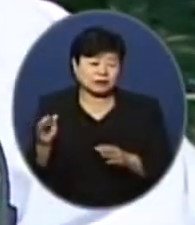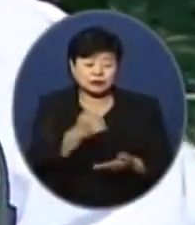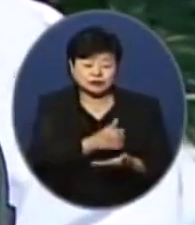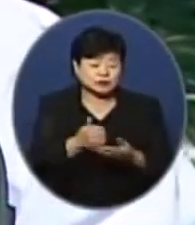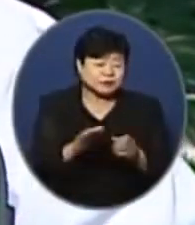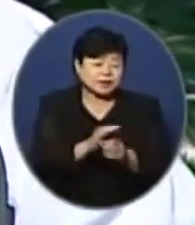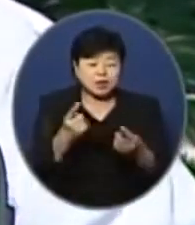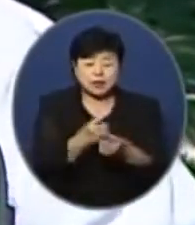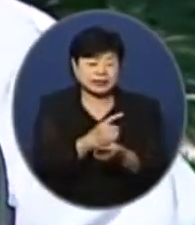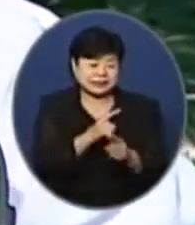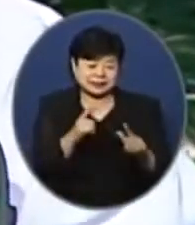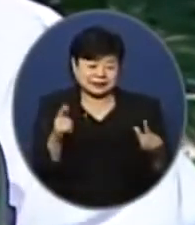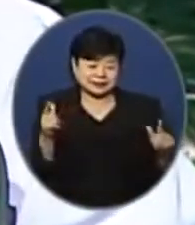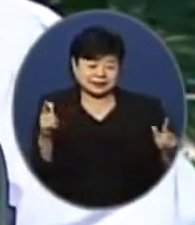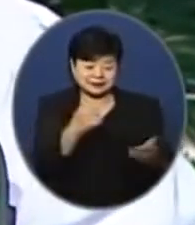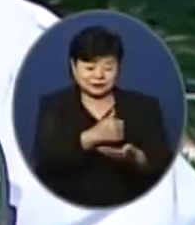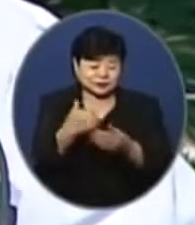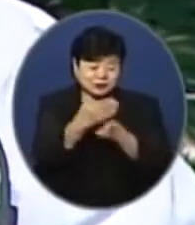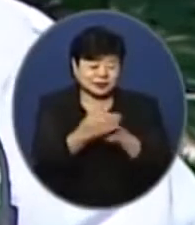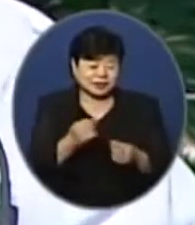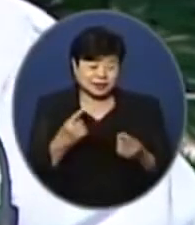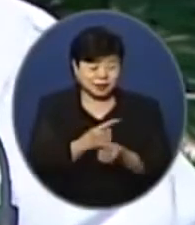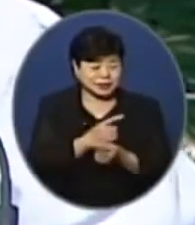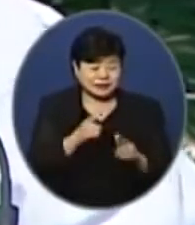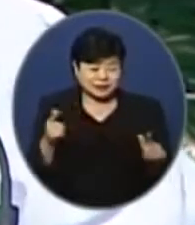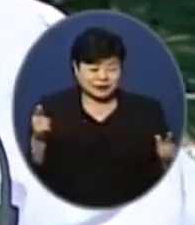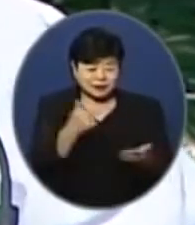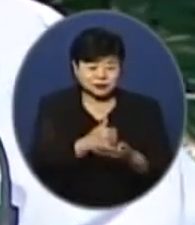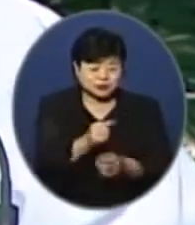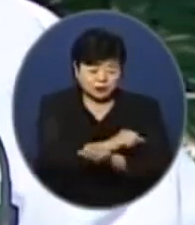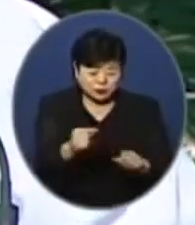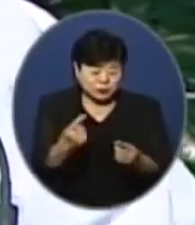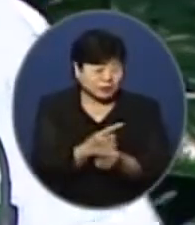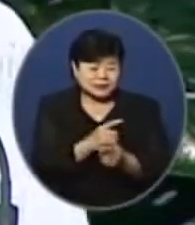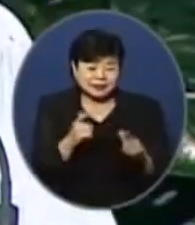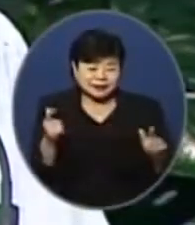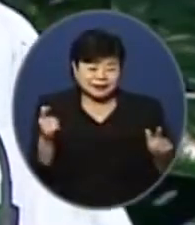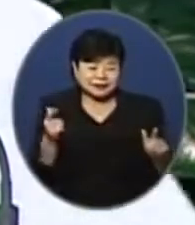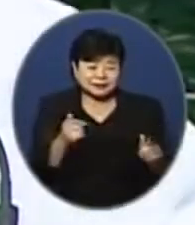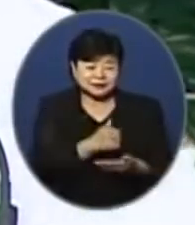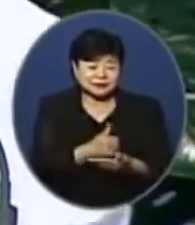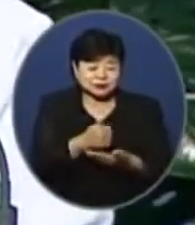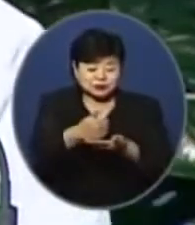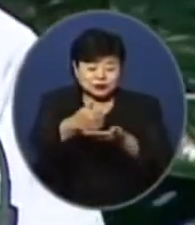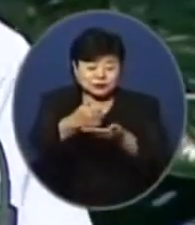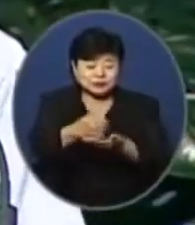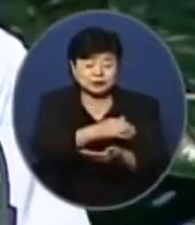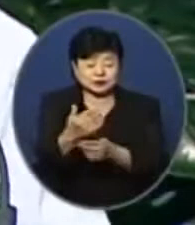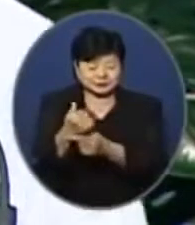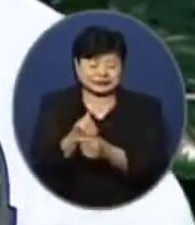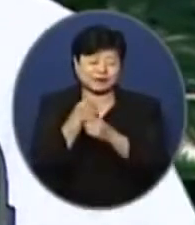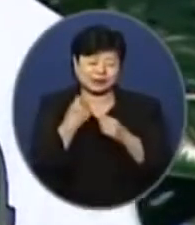주님의 사랑은 변하지 않습니다. 주님의 은혜는 변하지 않습니다. 주님의 용서는 변하지 않습니다. 그 주님이 우리를 붙들고